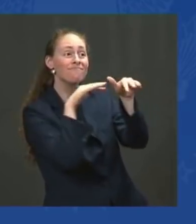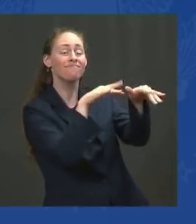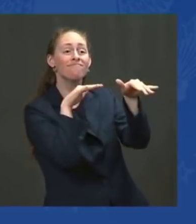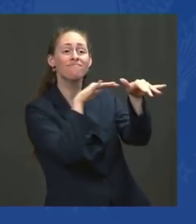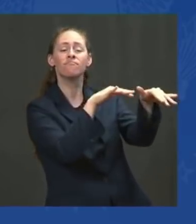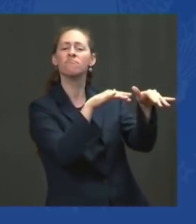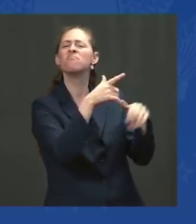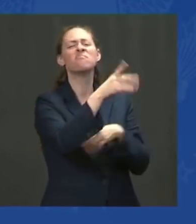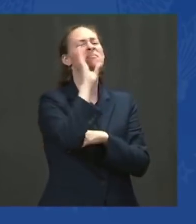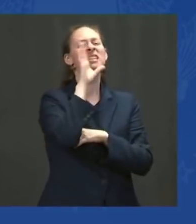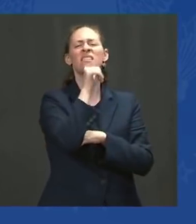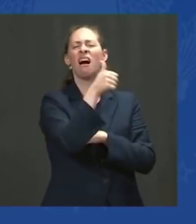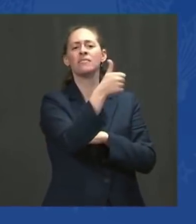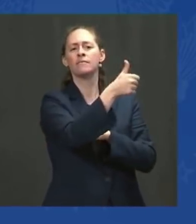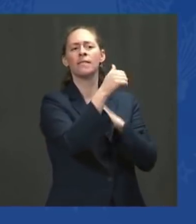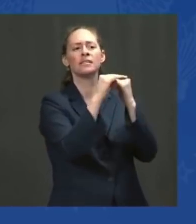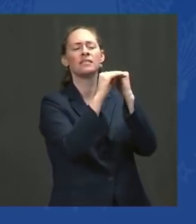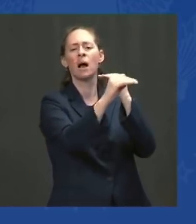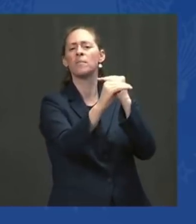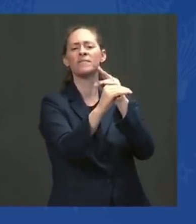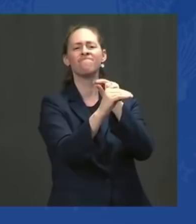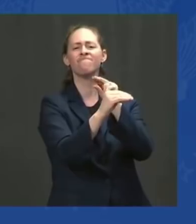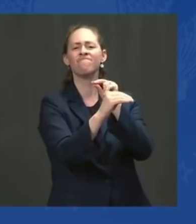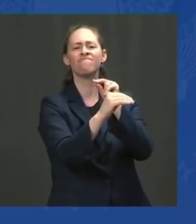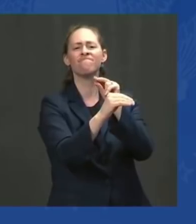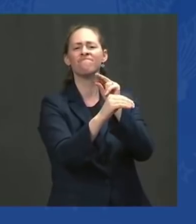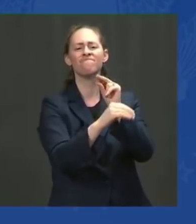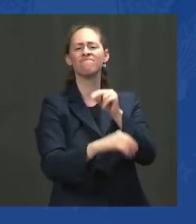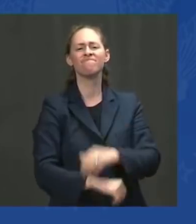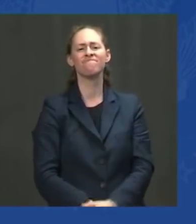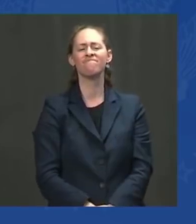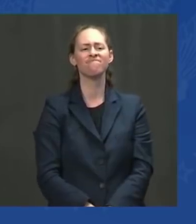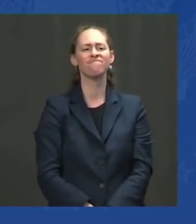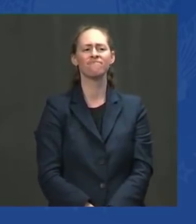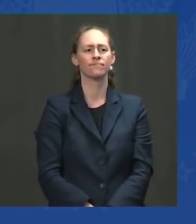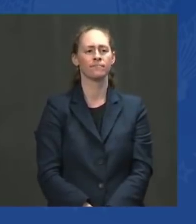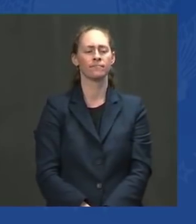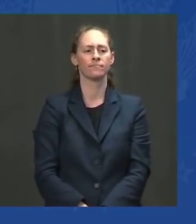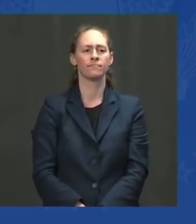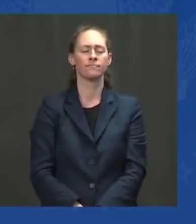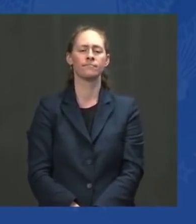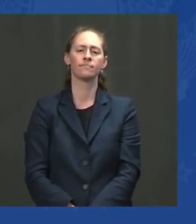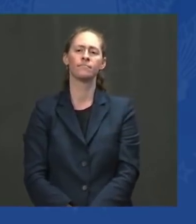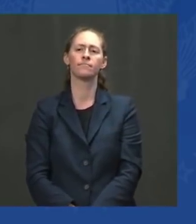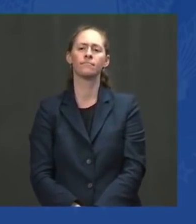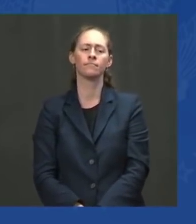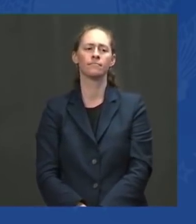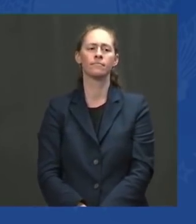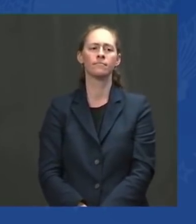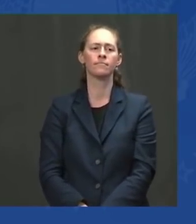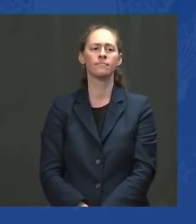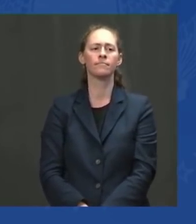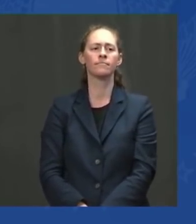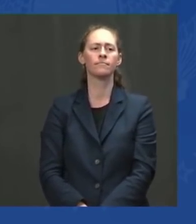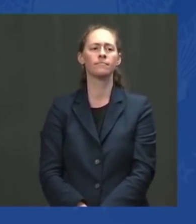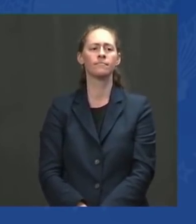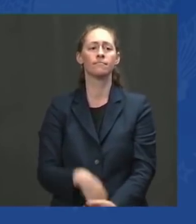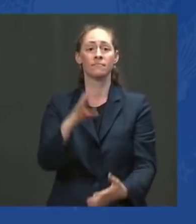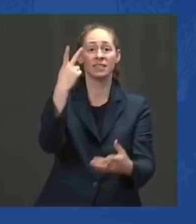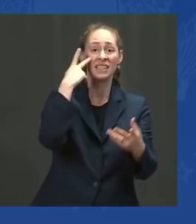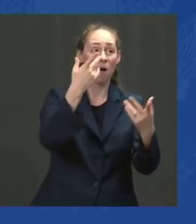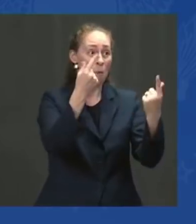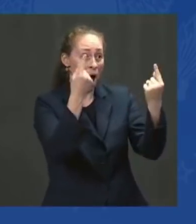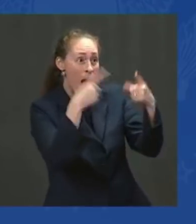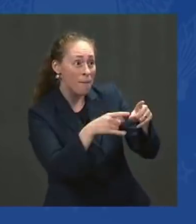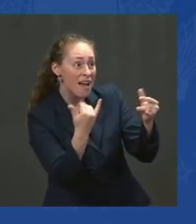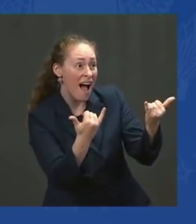中，只要自己的生活能过得好，只要自己的这个啊风险能够得到最